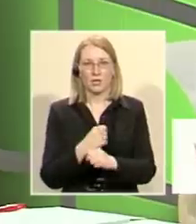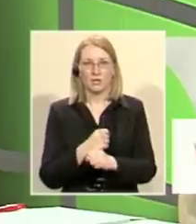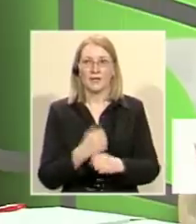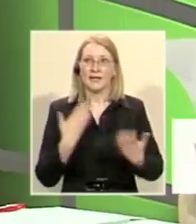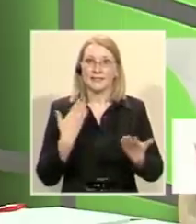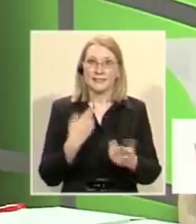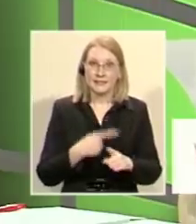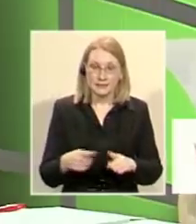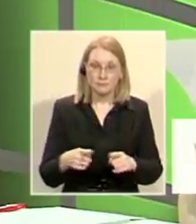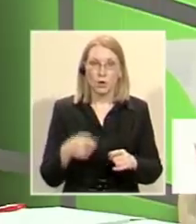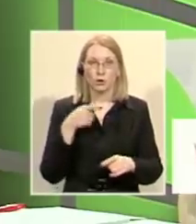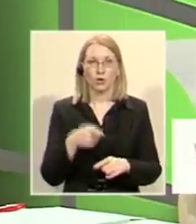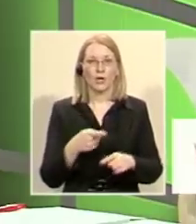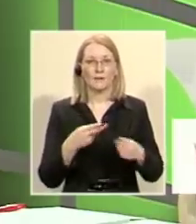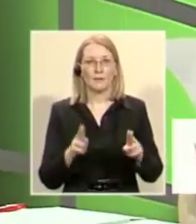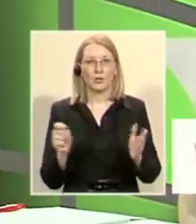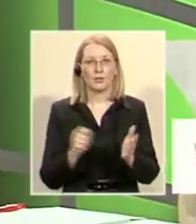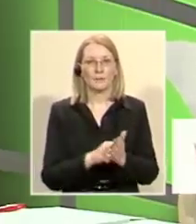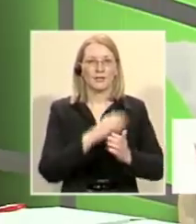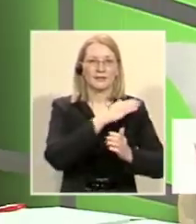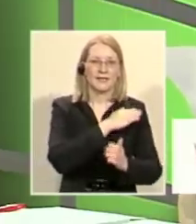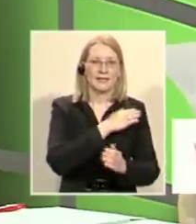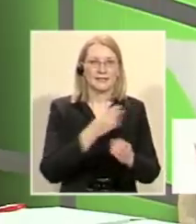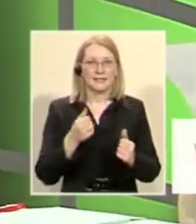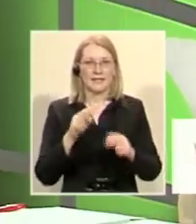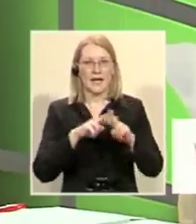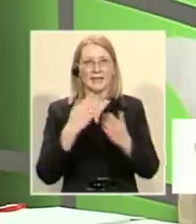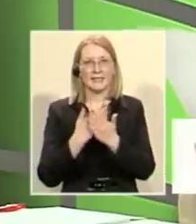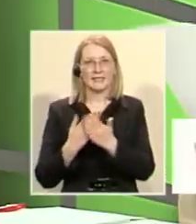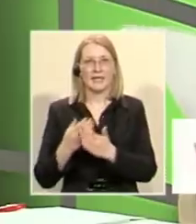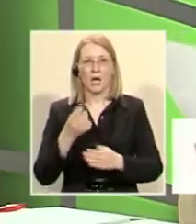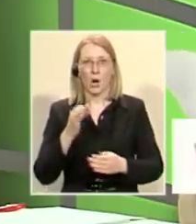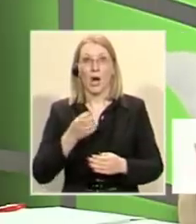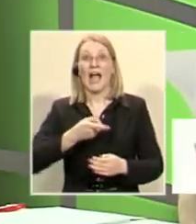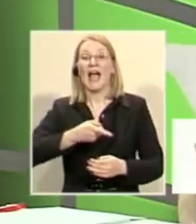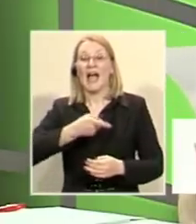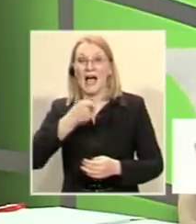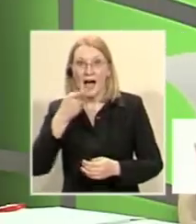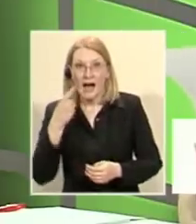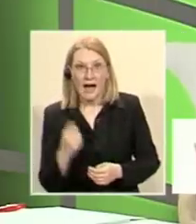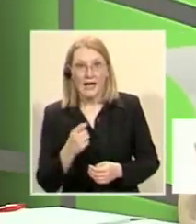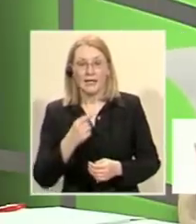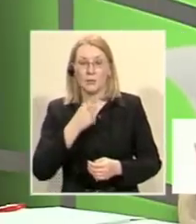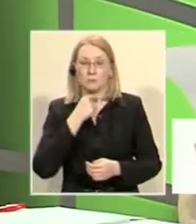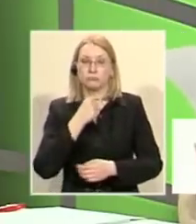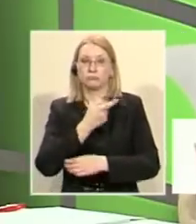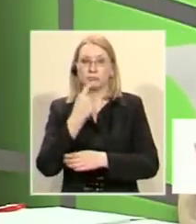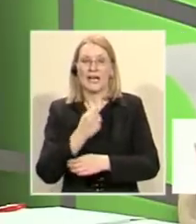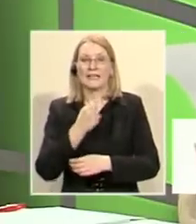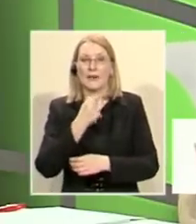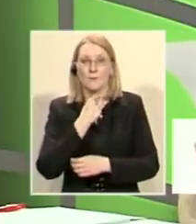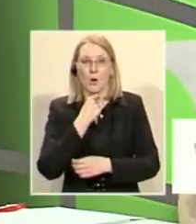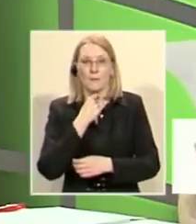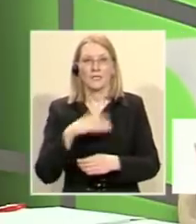ne mogu se nabaviti na teret sredstava HZZO-a. Međutim, sad je tu ono, znate ono, ali. Napominjemo da